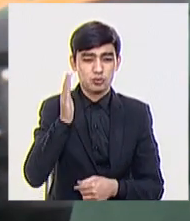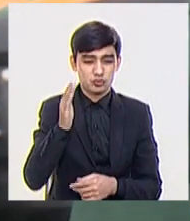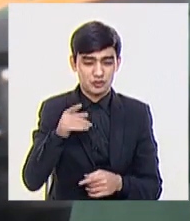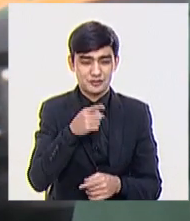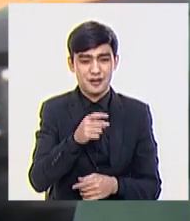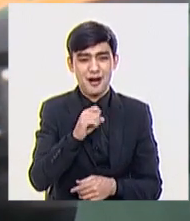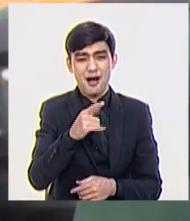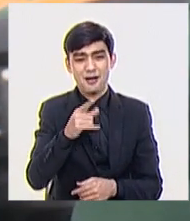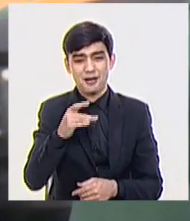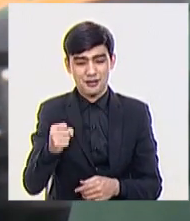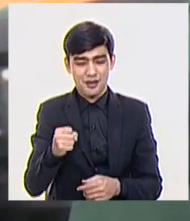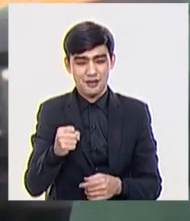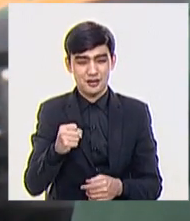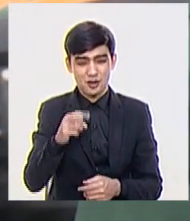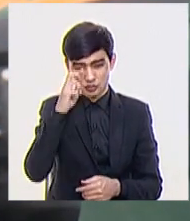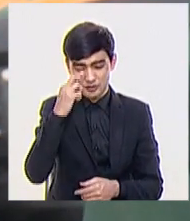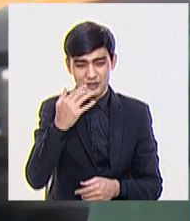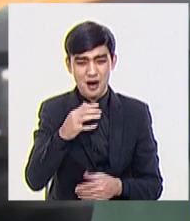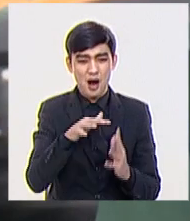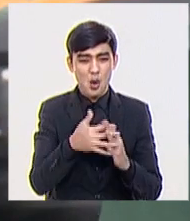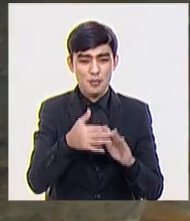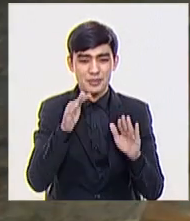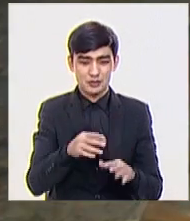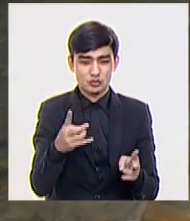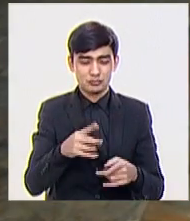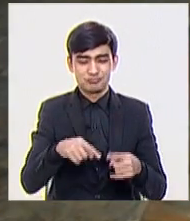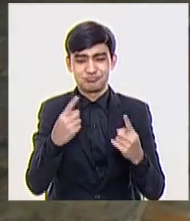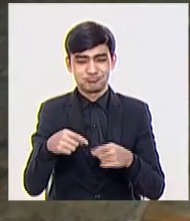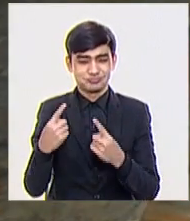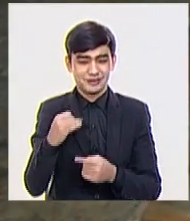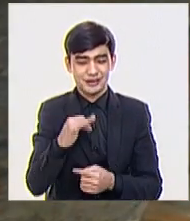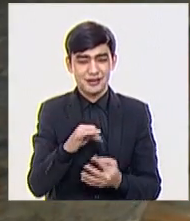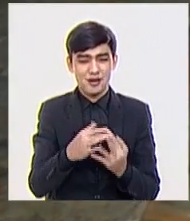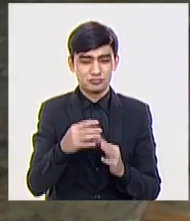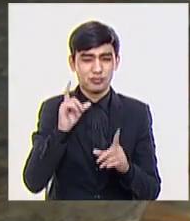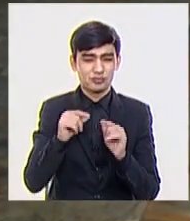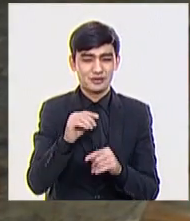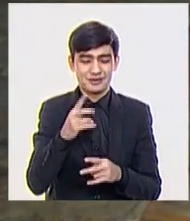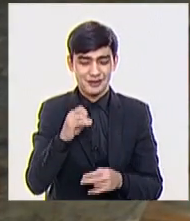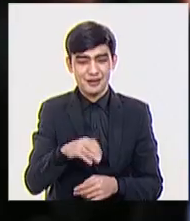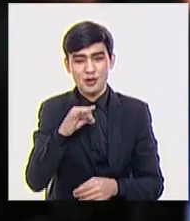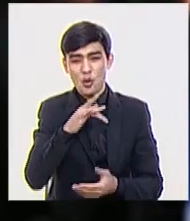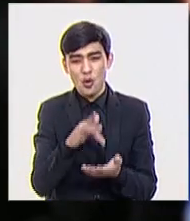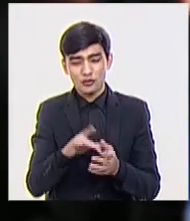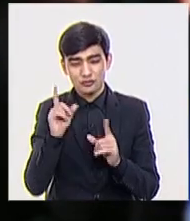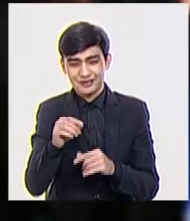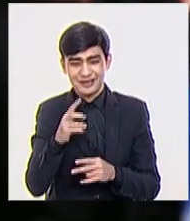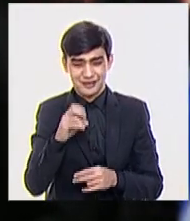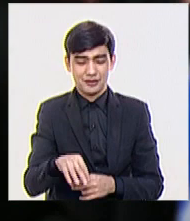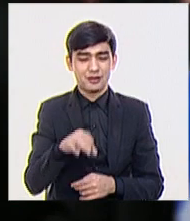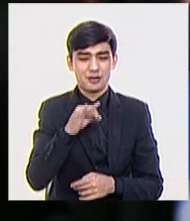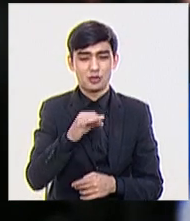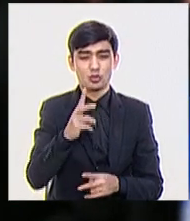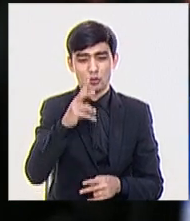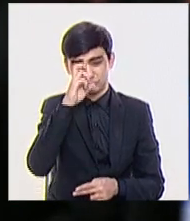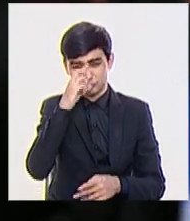мына агромемлекет ретінде осы ауылда шоғырланған. Ақжолдықтар қалаға емес шетелге кеткендердің мәселесін айтып, оны ұлтты қасіретке теңет